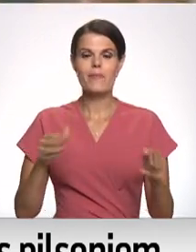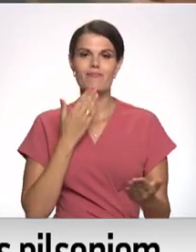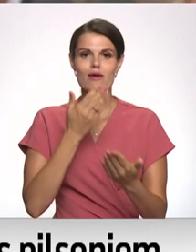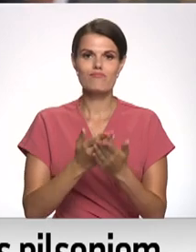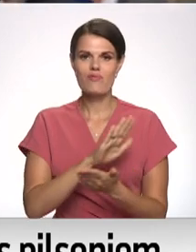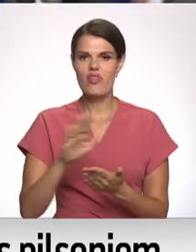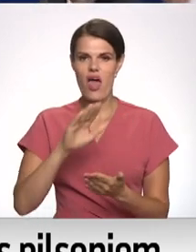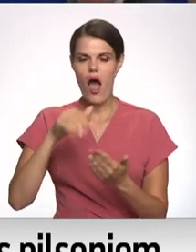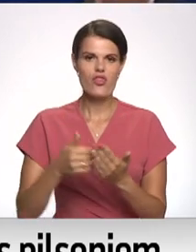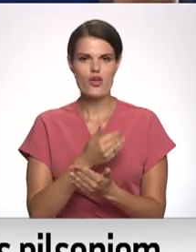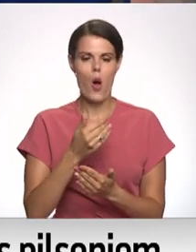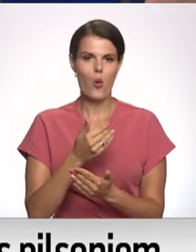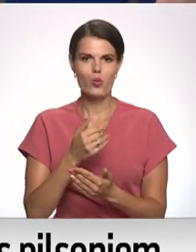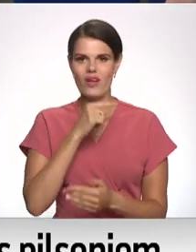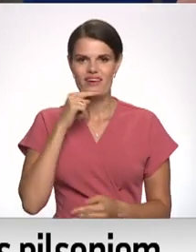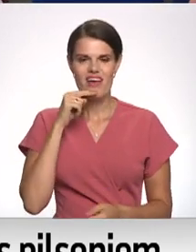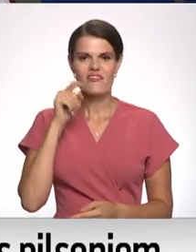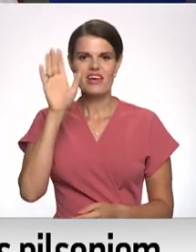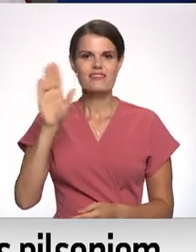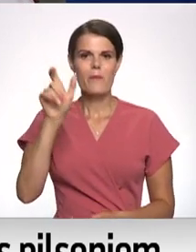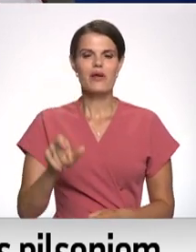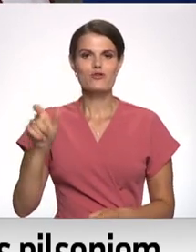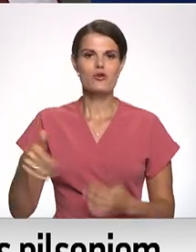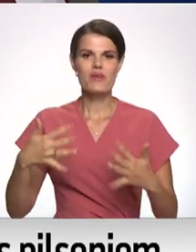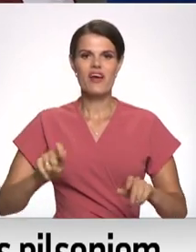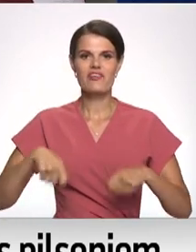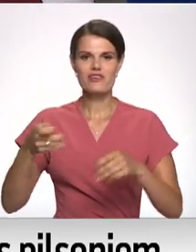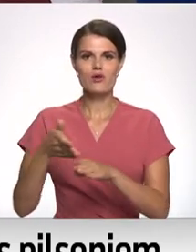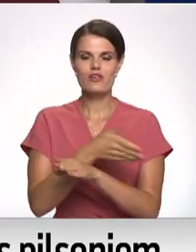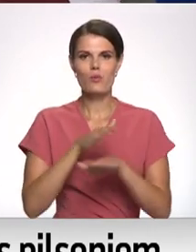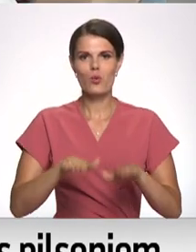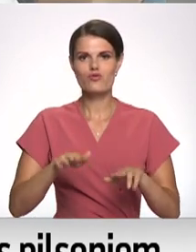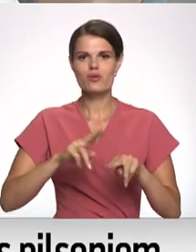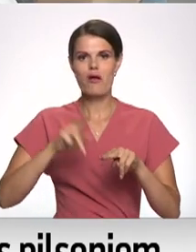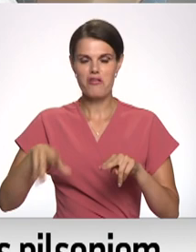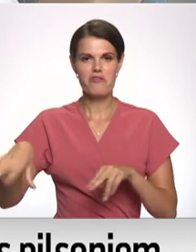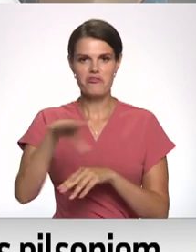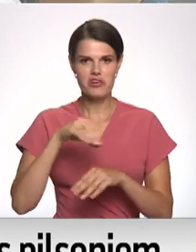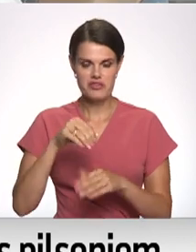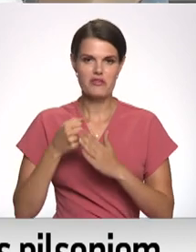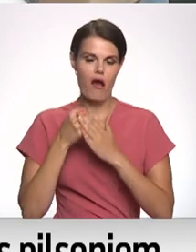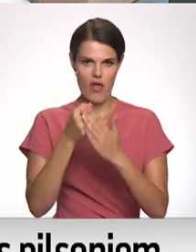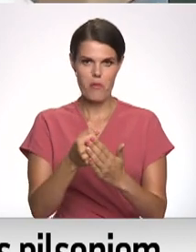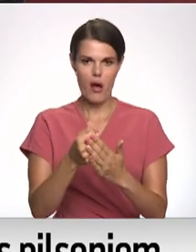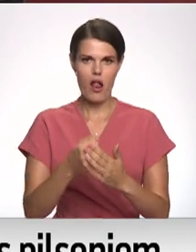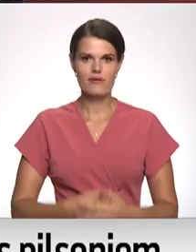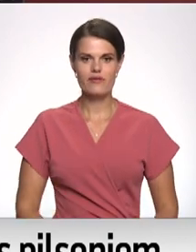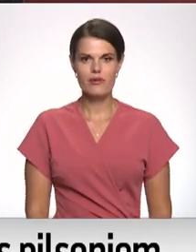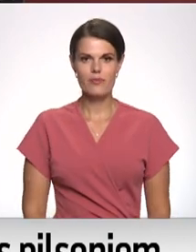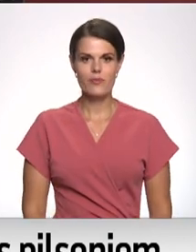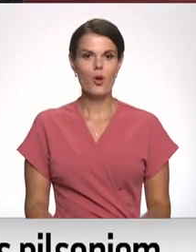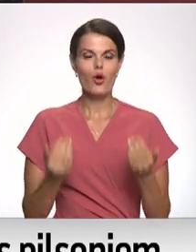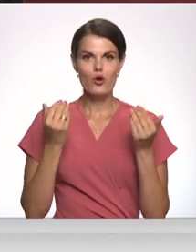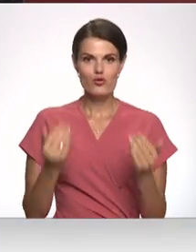Krievijas pilsoņiem jau izsniegtās termiņu uzturēšanās atļaujas lielā vienprātībā tika atbalstīts.